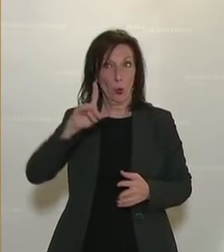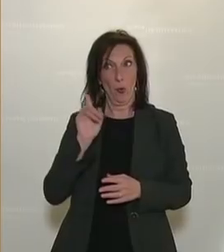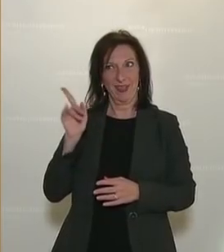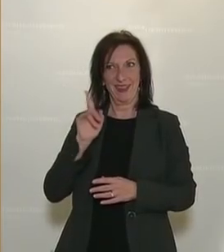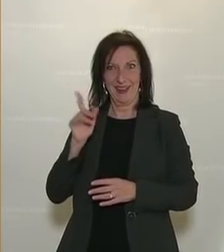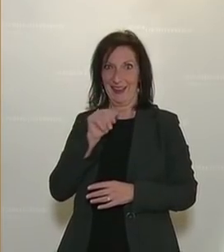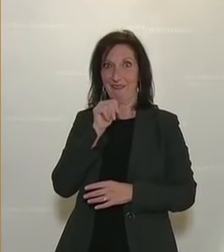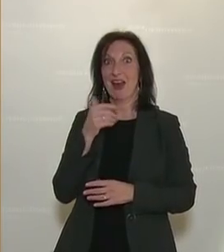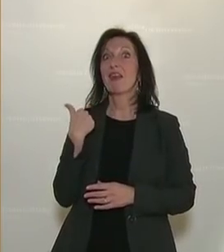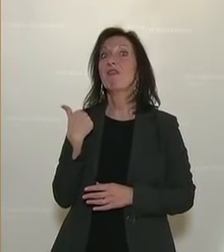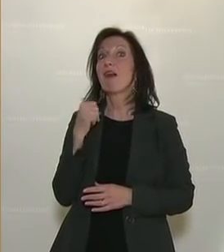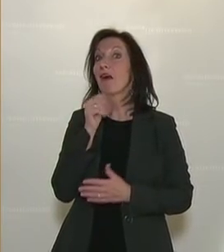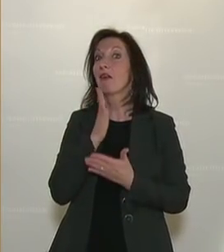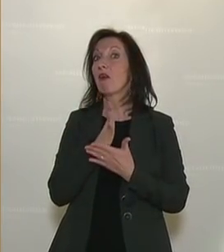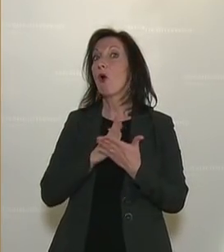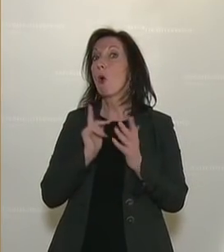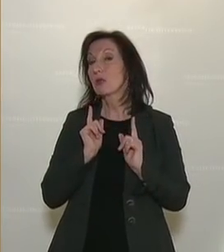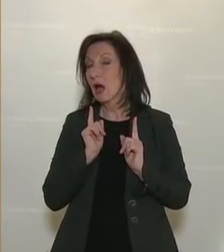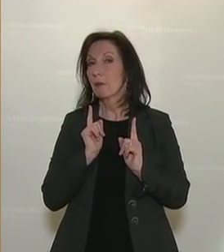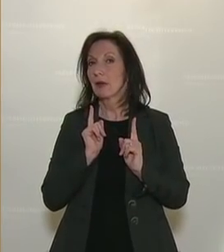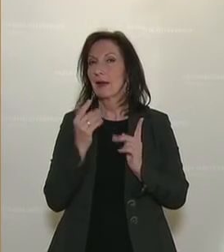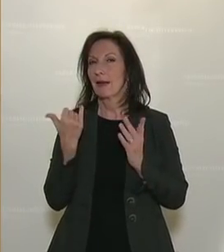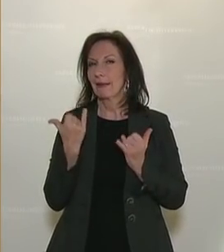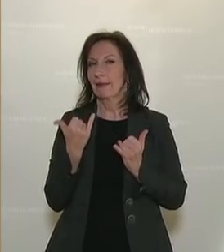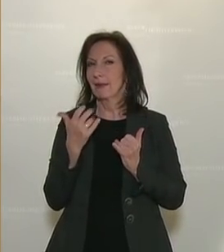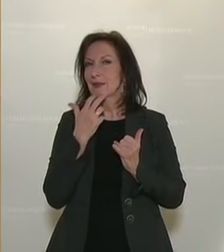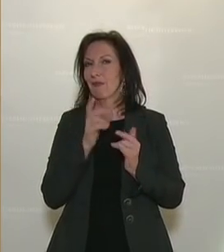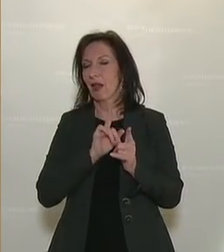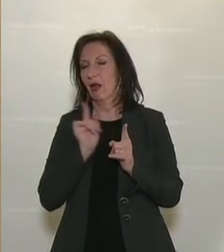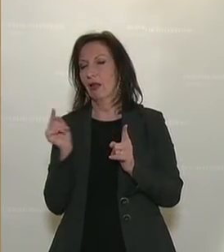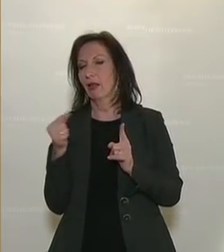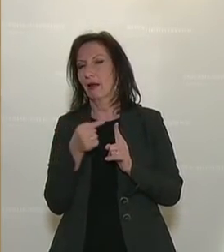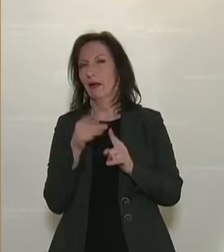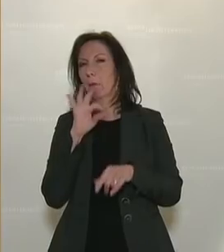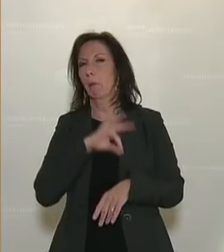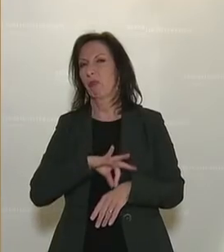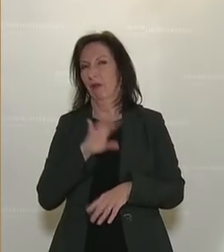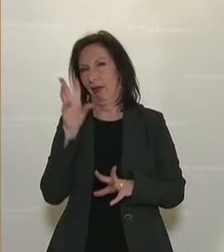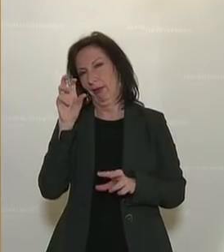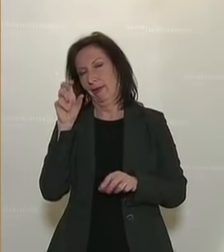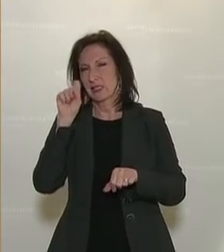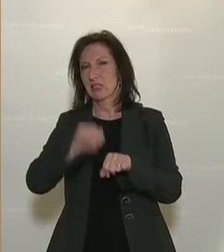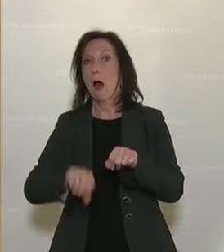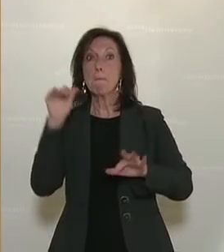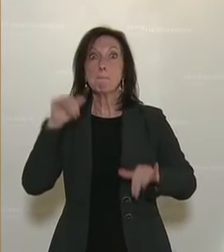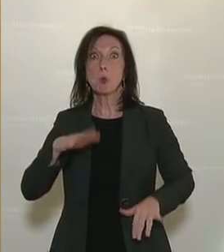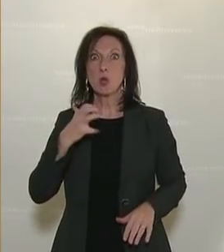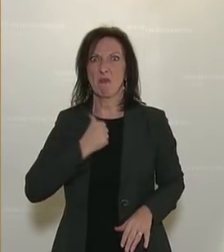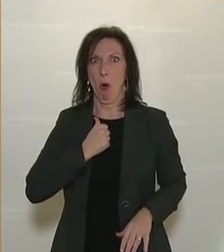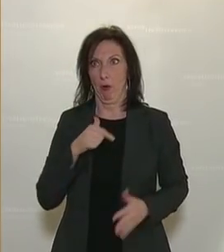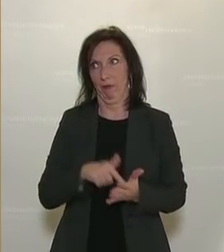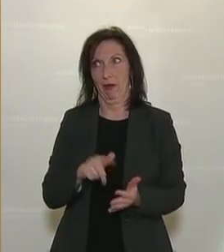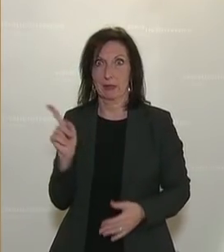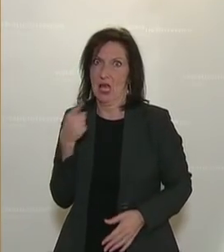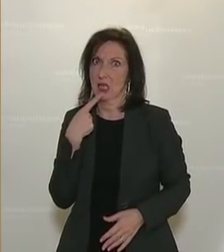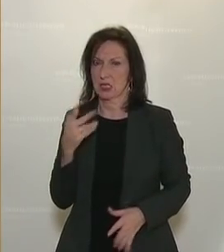dieser Maßnahme, wollen Sie jetzt mit einer indirekten Pflicht mit Zwang durchsetzen. Es muss ein Erfolg sein, weil das von Ihnen kommt und